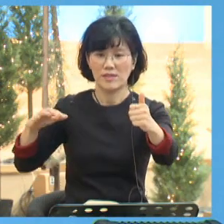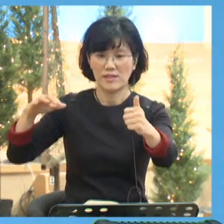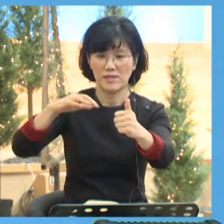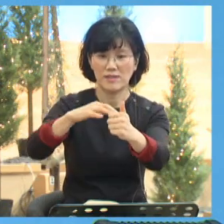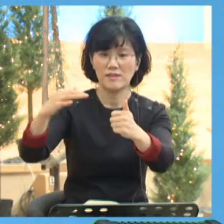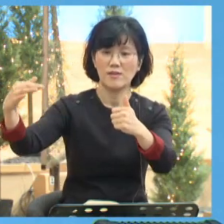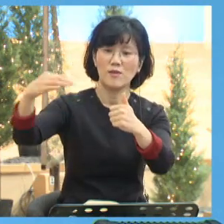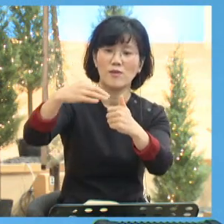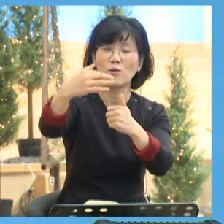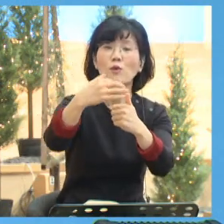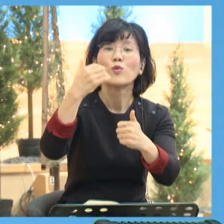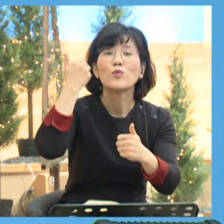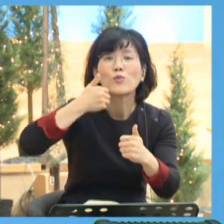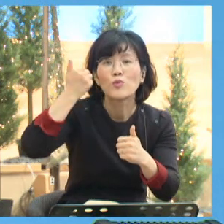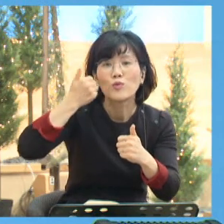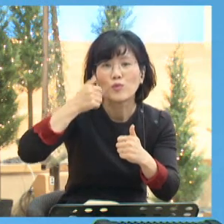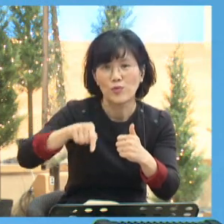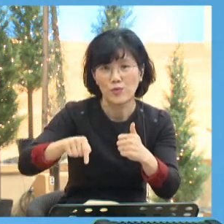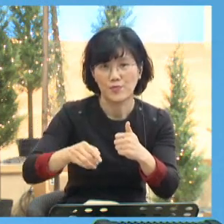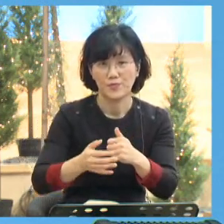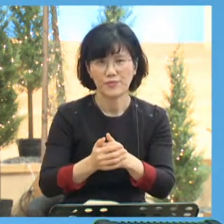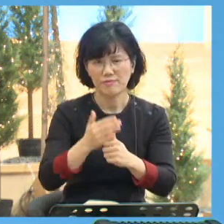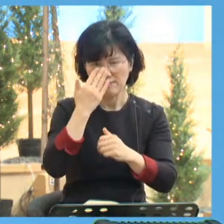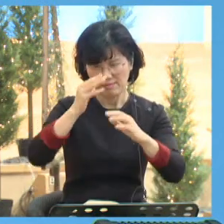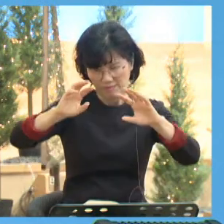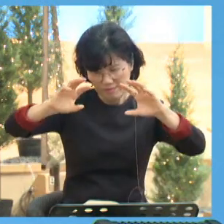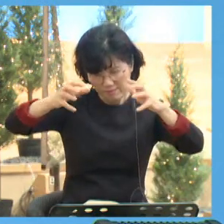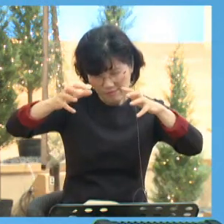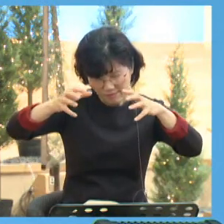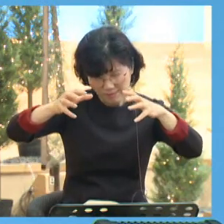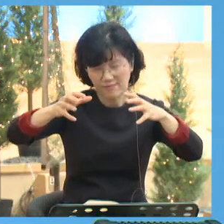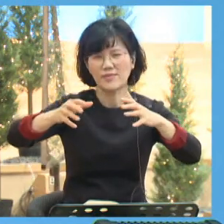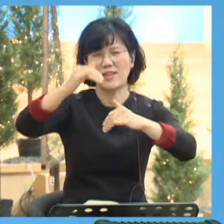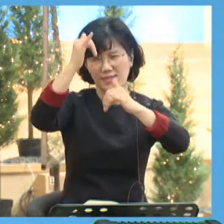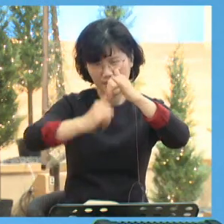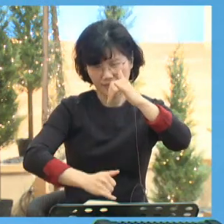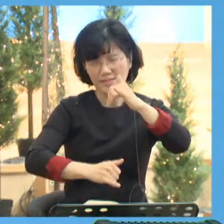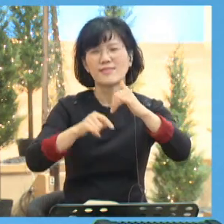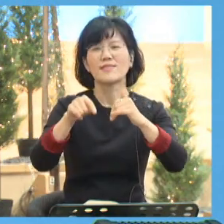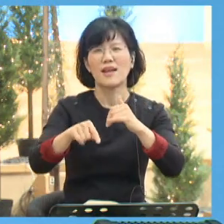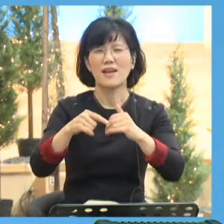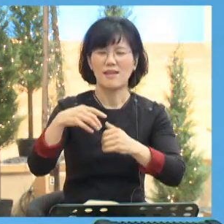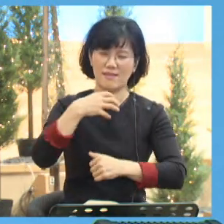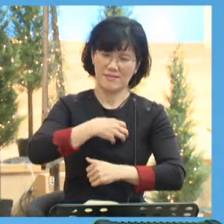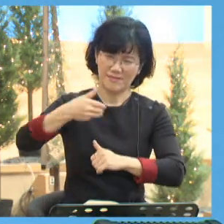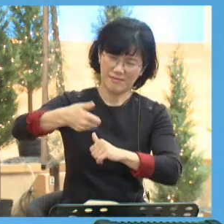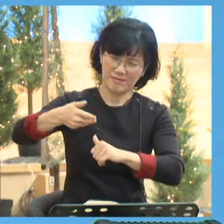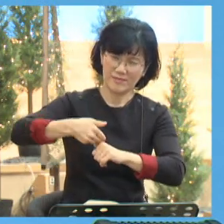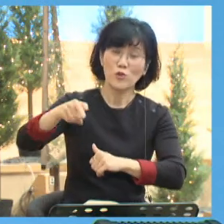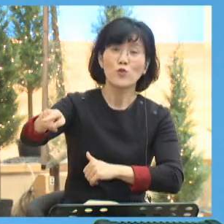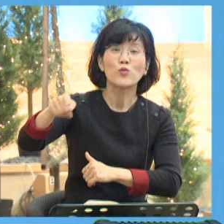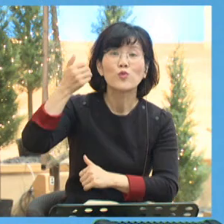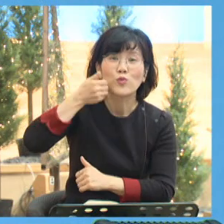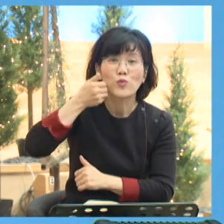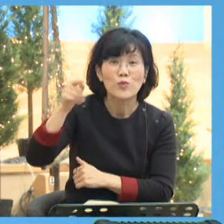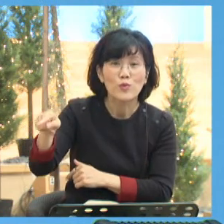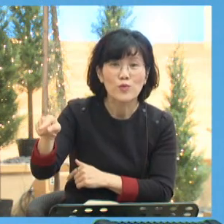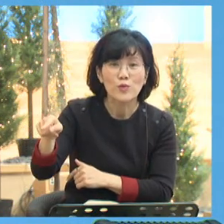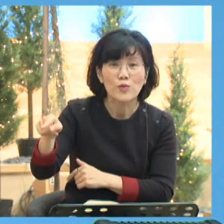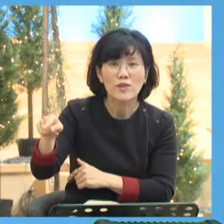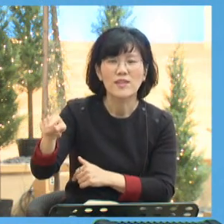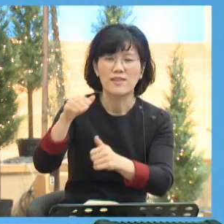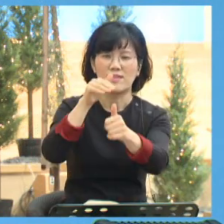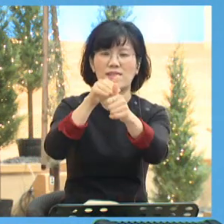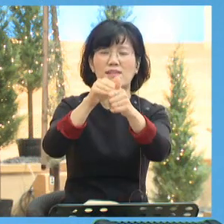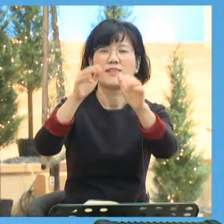뭐죠 앞으로 이스라엘 역사의 주고 두고두고 이수를 괴롭히는 이방 족속이 있습니다